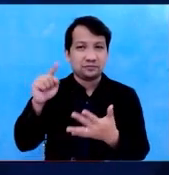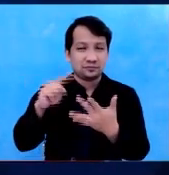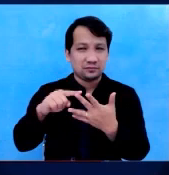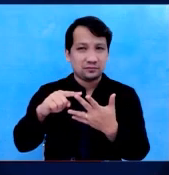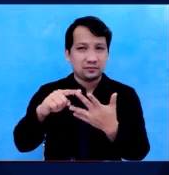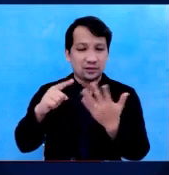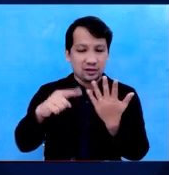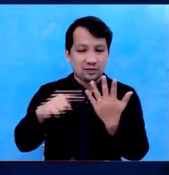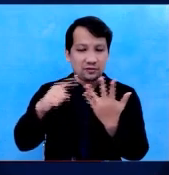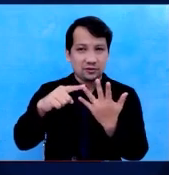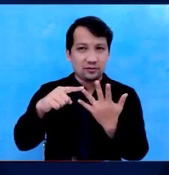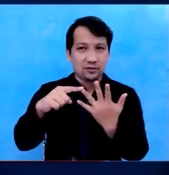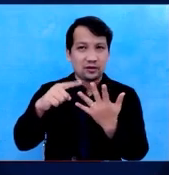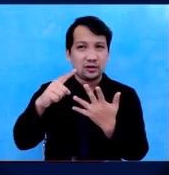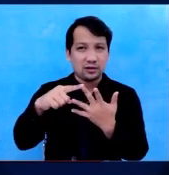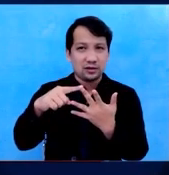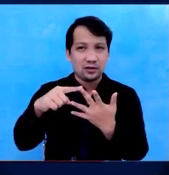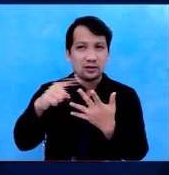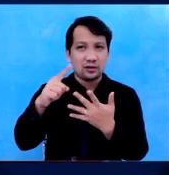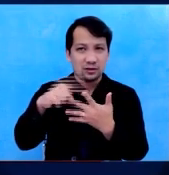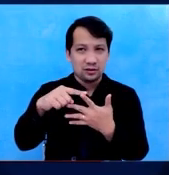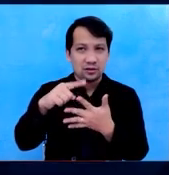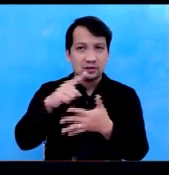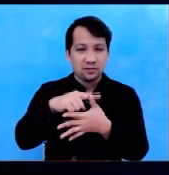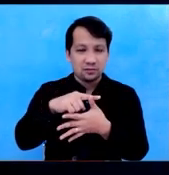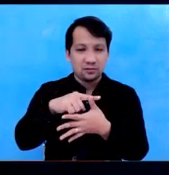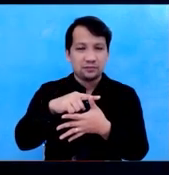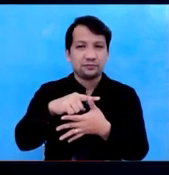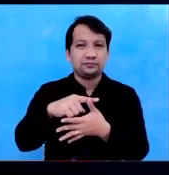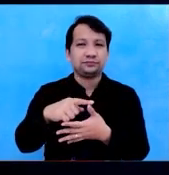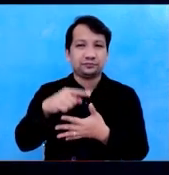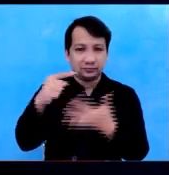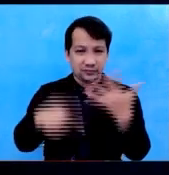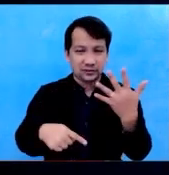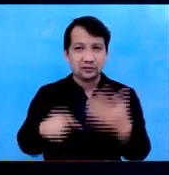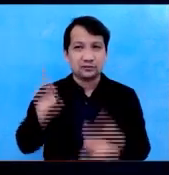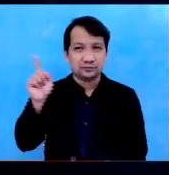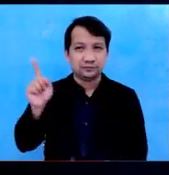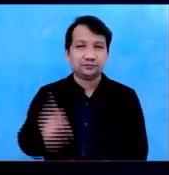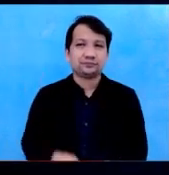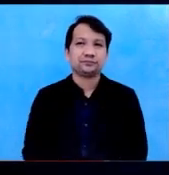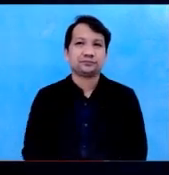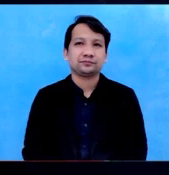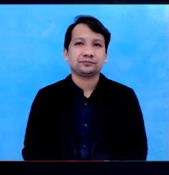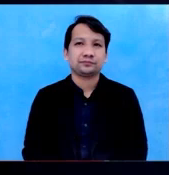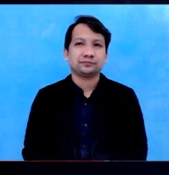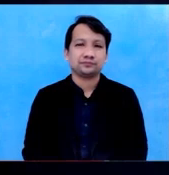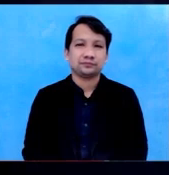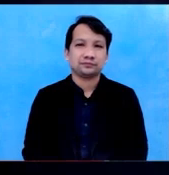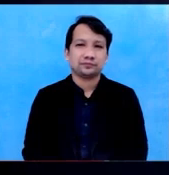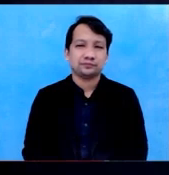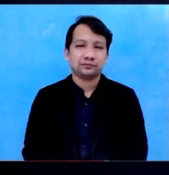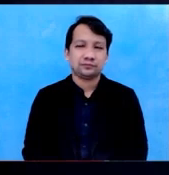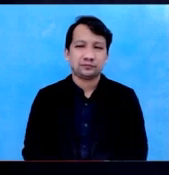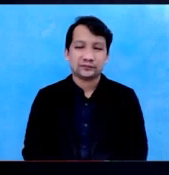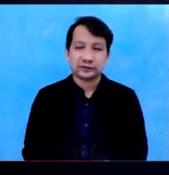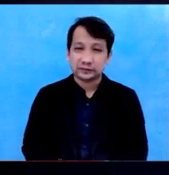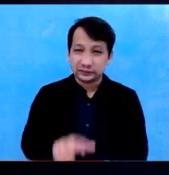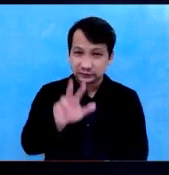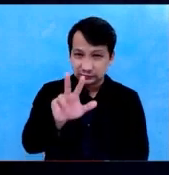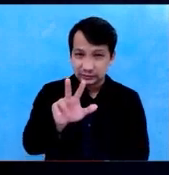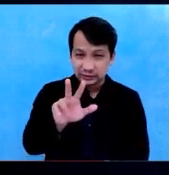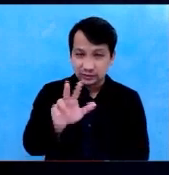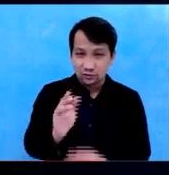Narciso Calayag Jr. at Marby Bartolome. Rescue yan ah. Rescue yan, di ba? Bandang alas 3:30 ng madaling